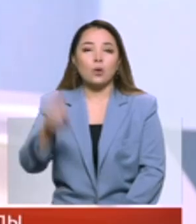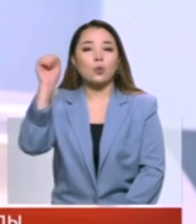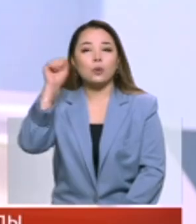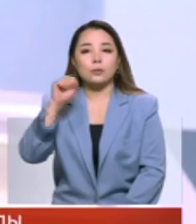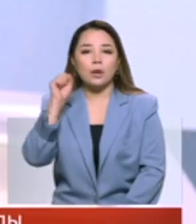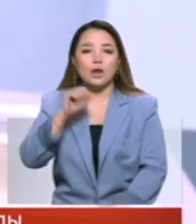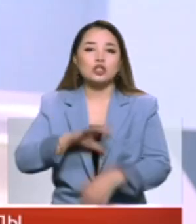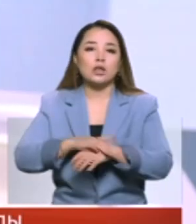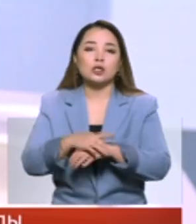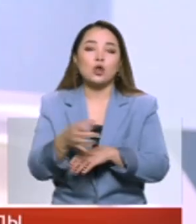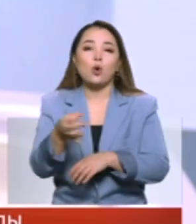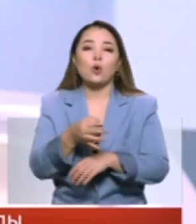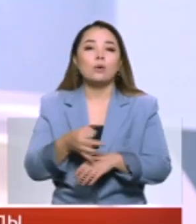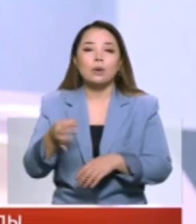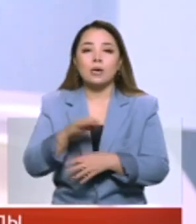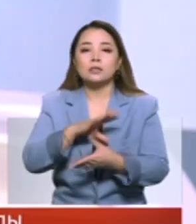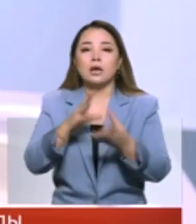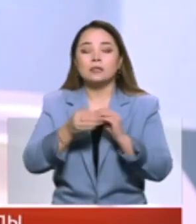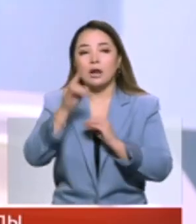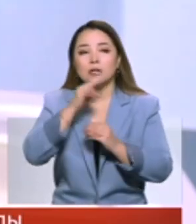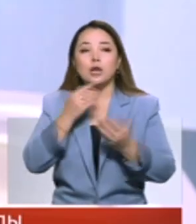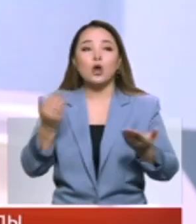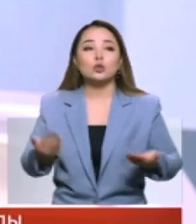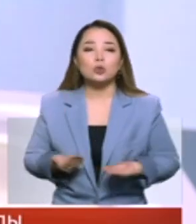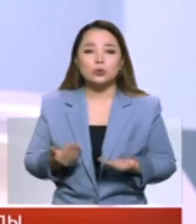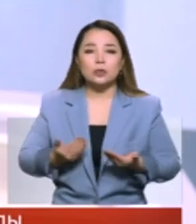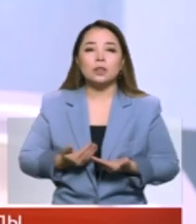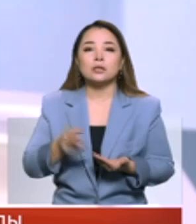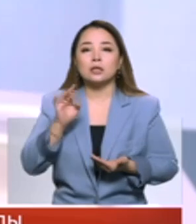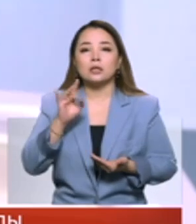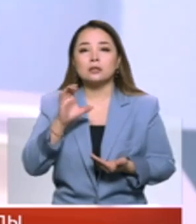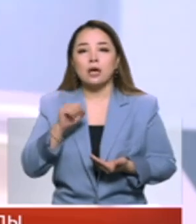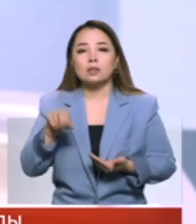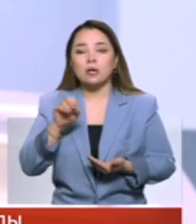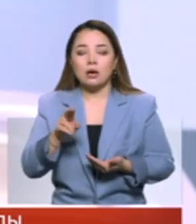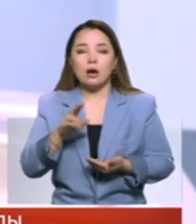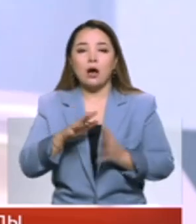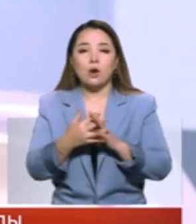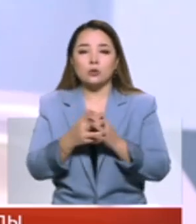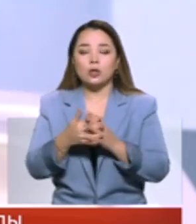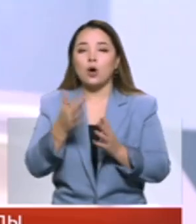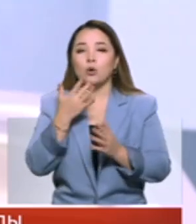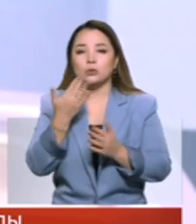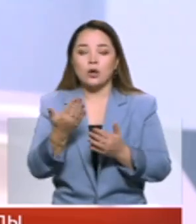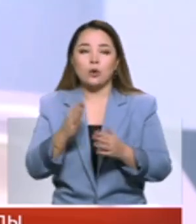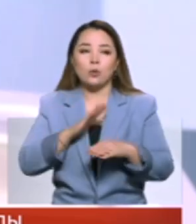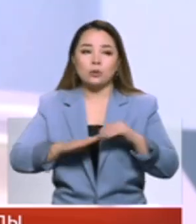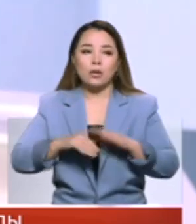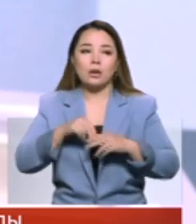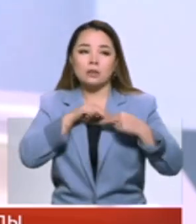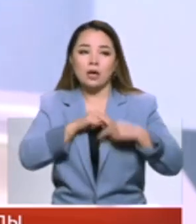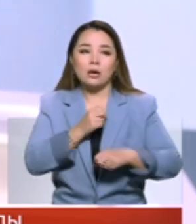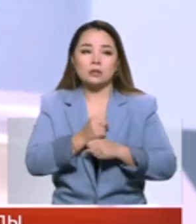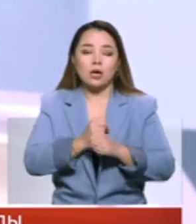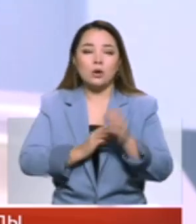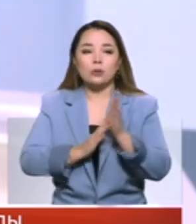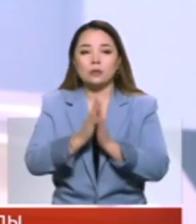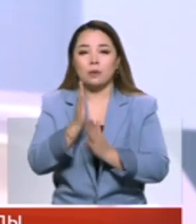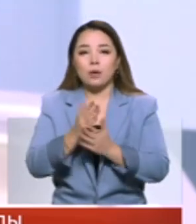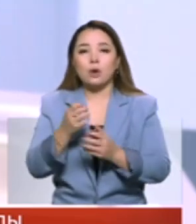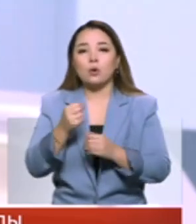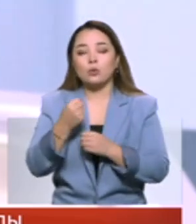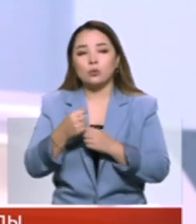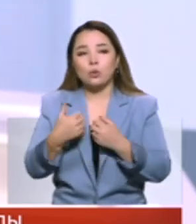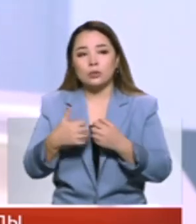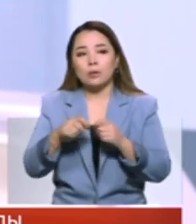Өзбекстандағы Ташкент облысының кіл қазақтар тұратын Қыр Садақ ауылында ұлттық өнерді серік еткен балғындар өсіп келеді. Ауылдағы орта